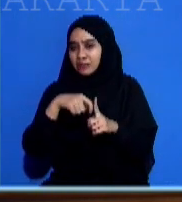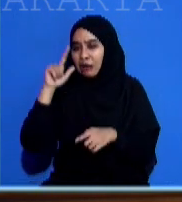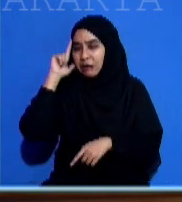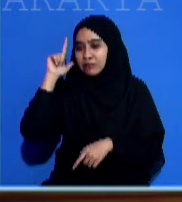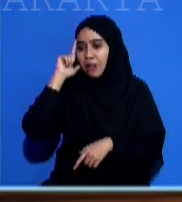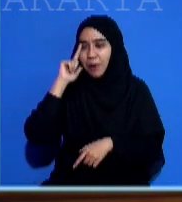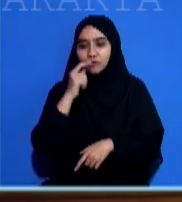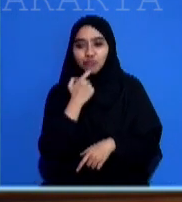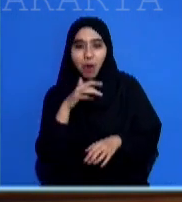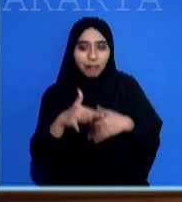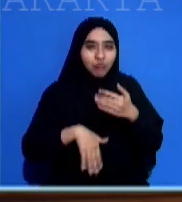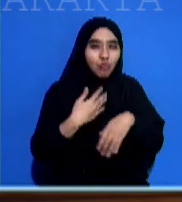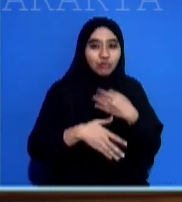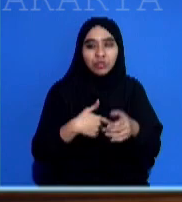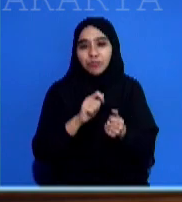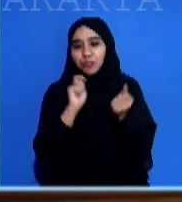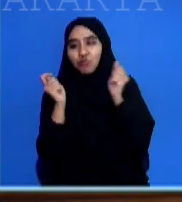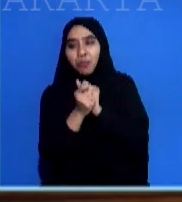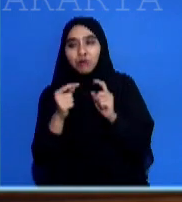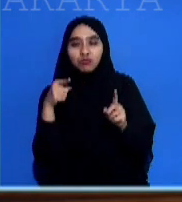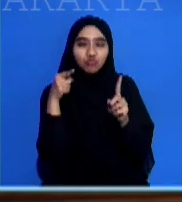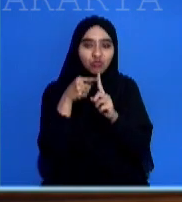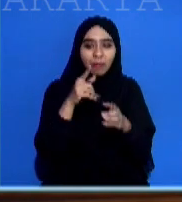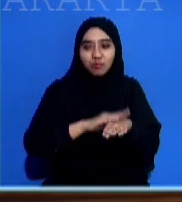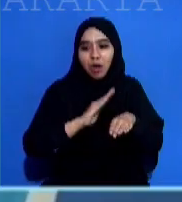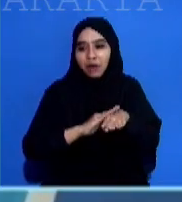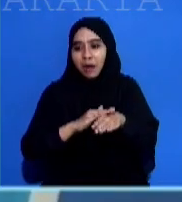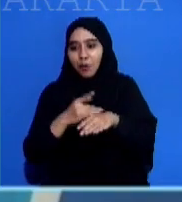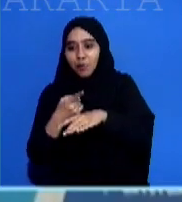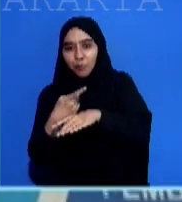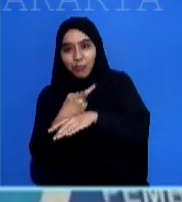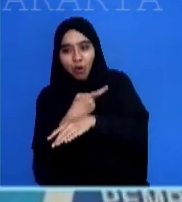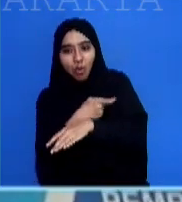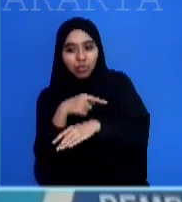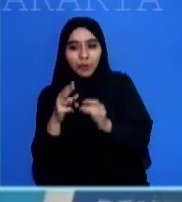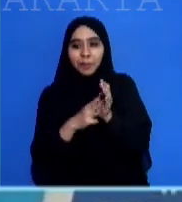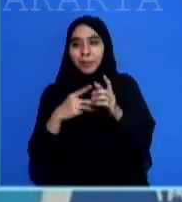ngolah uwuh balik R kangge budido magot